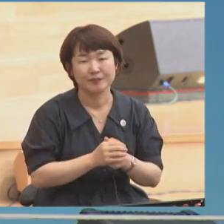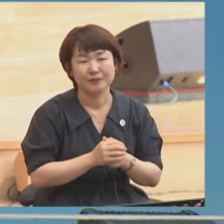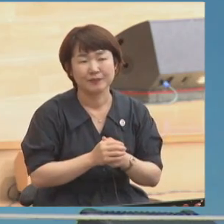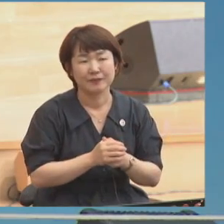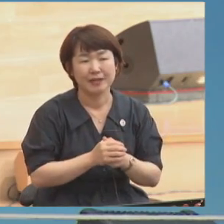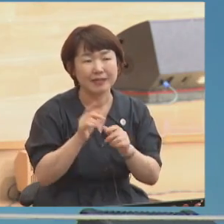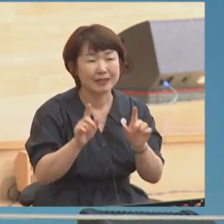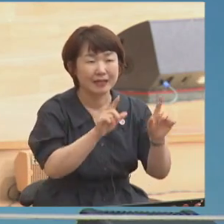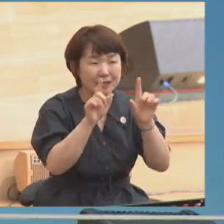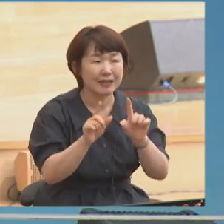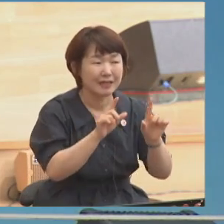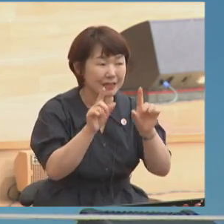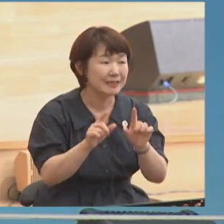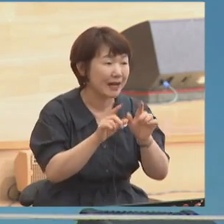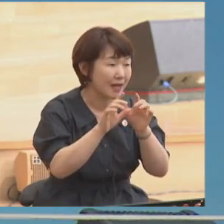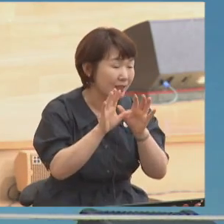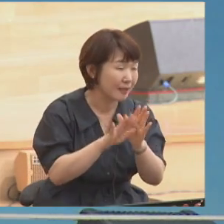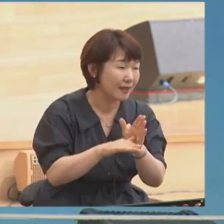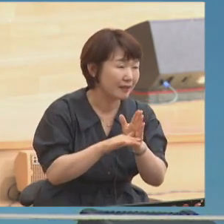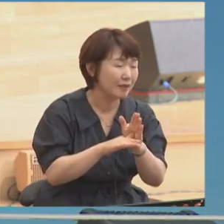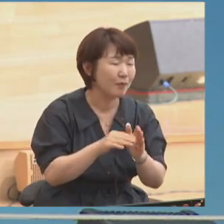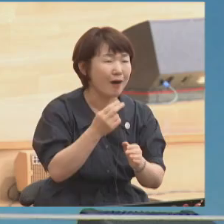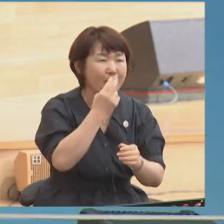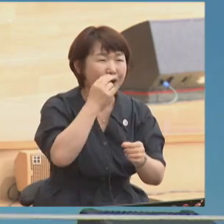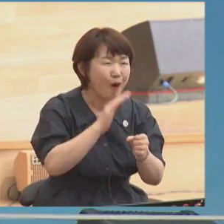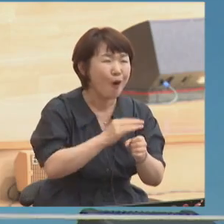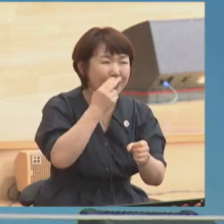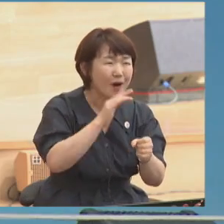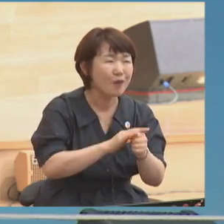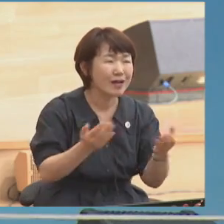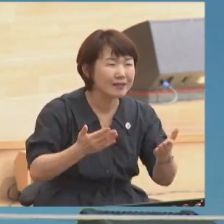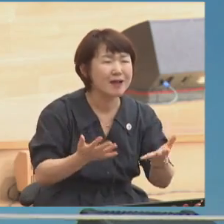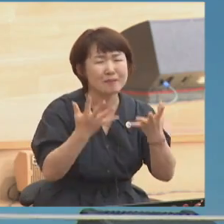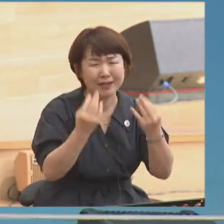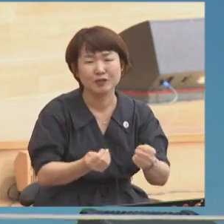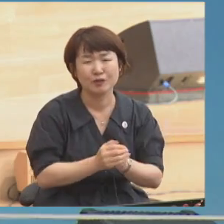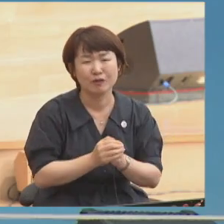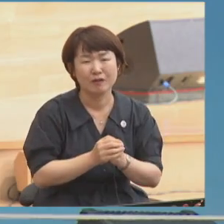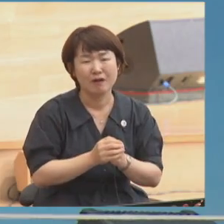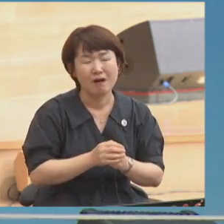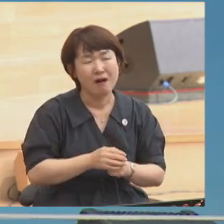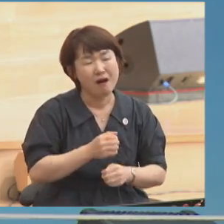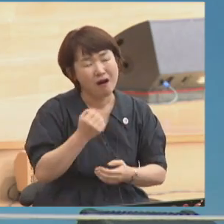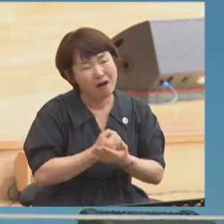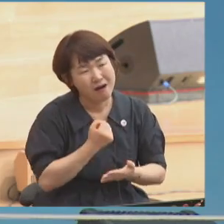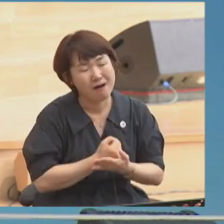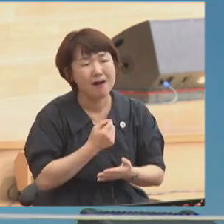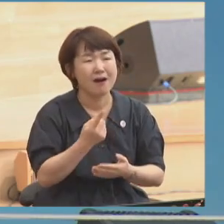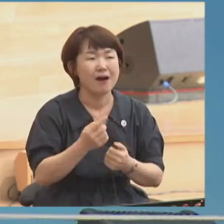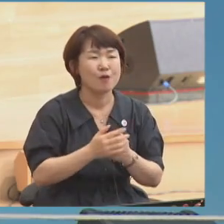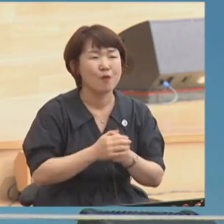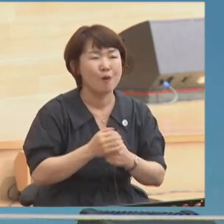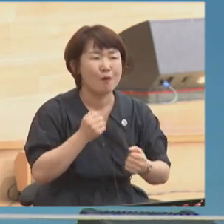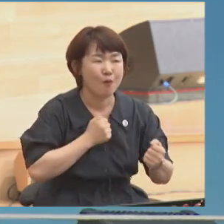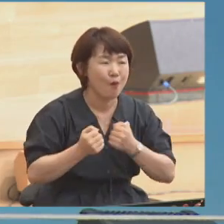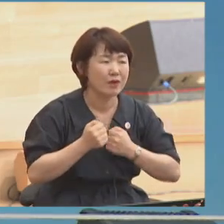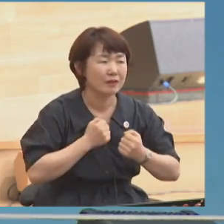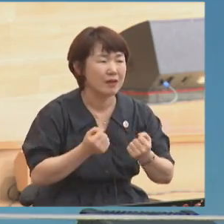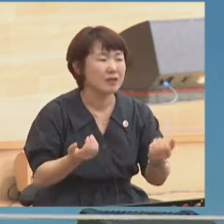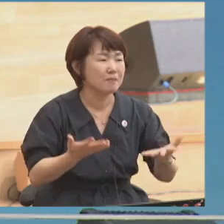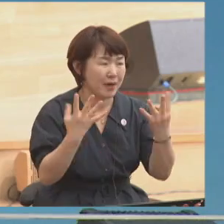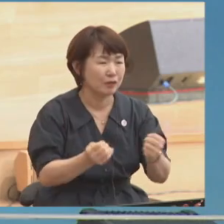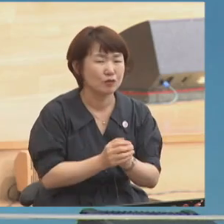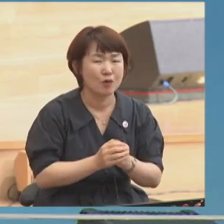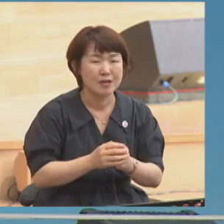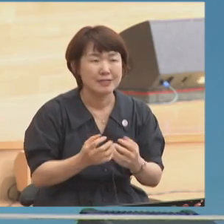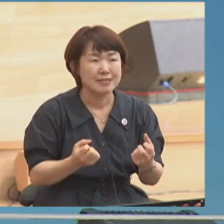살다 보면 억울한 일을 당하는 경우가 있습니다. 분하고 원통하고 주먹을 불끈 쥐면서 복숨을